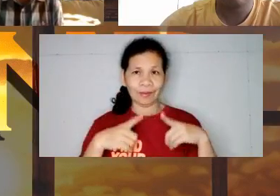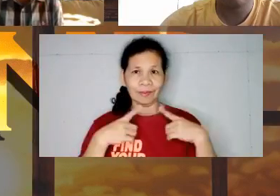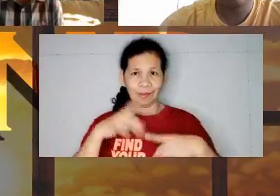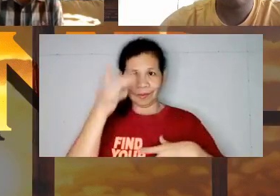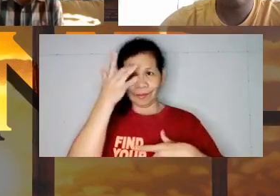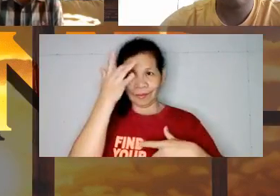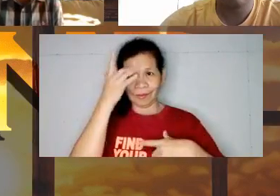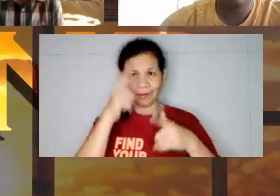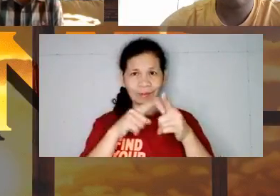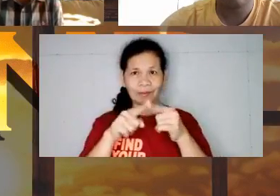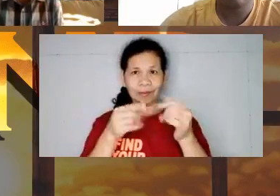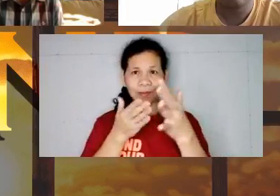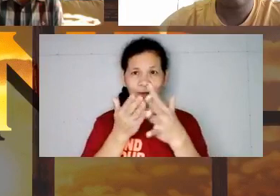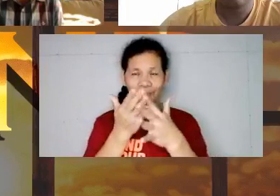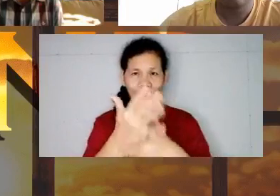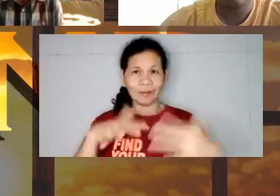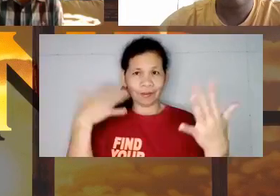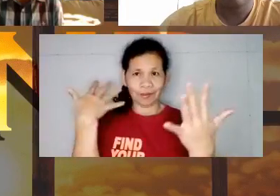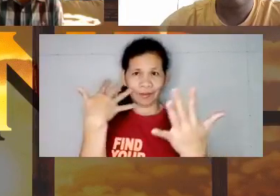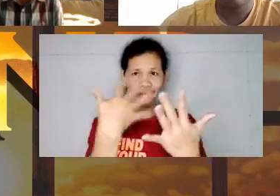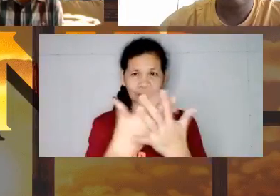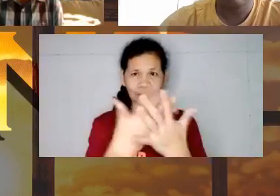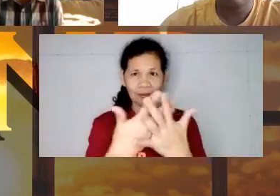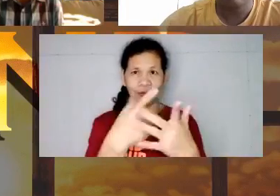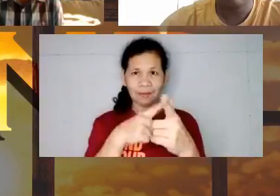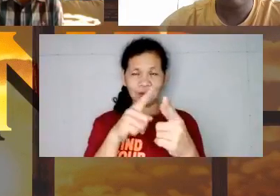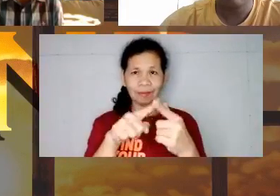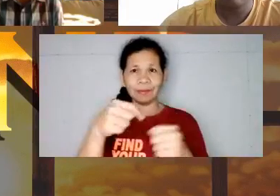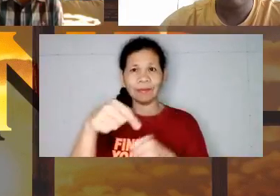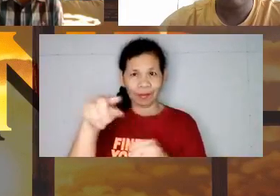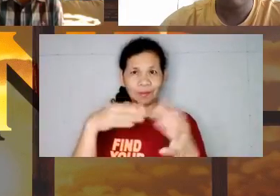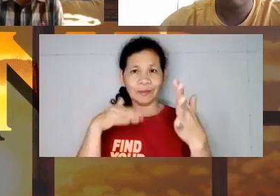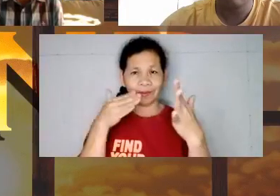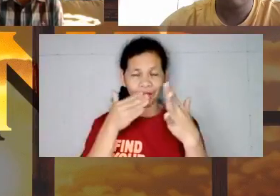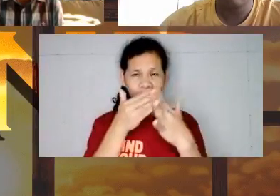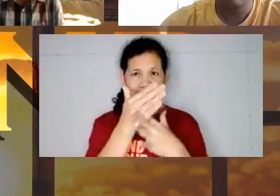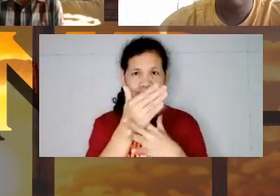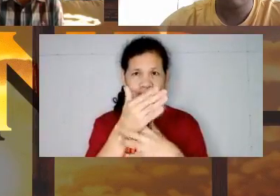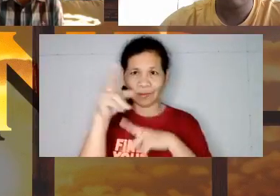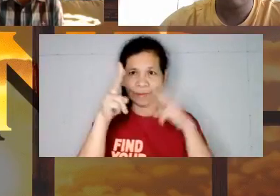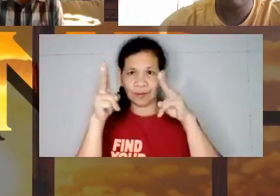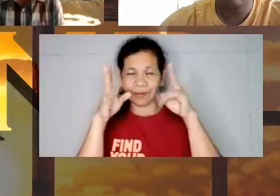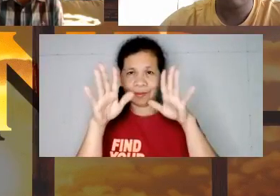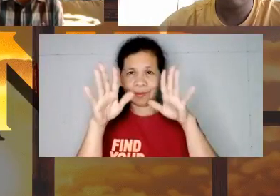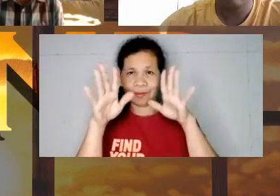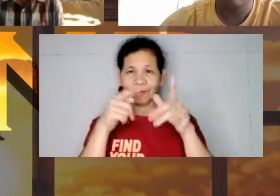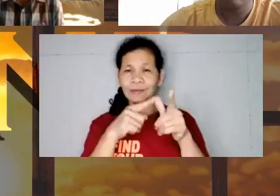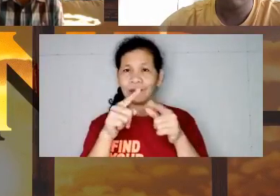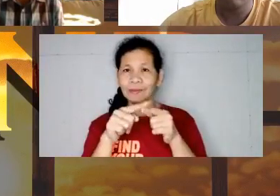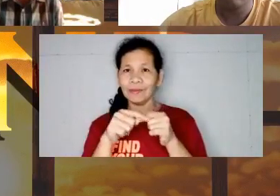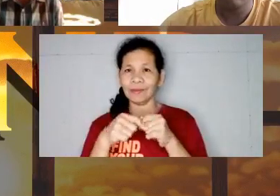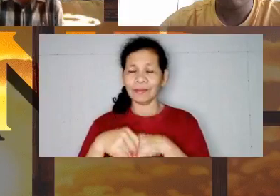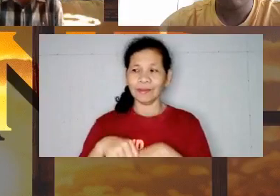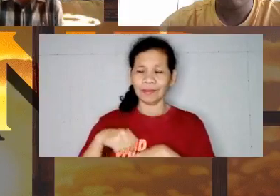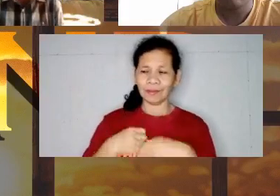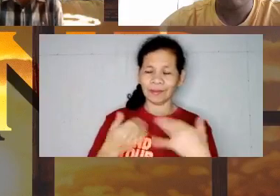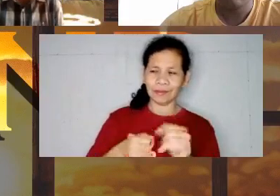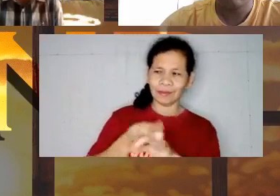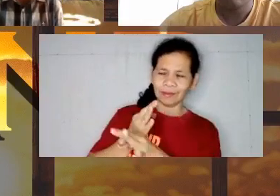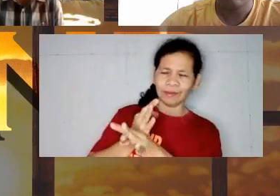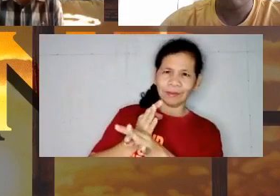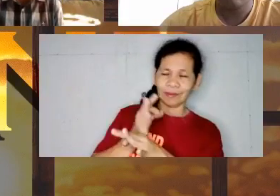dinalaw, nabilanggo at inyong pinuntahan, no? At sasagot po ang mga matuwid na